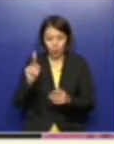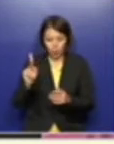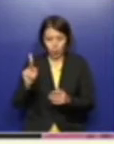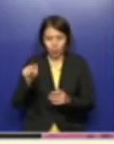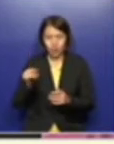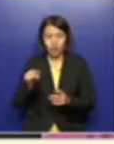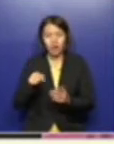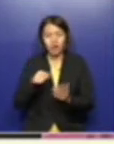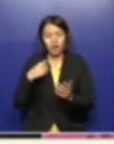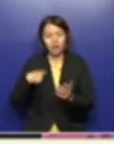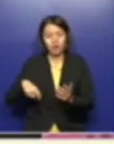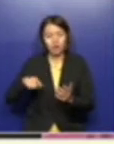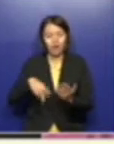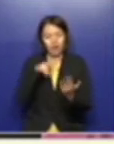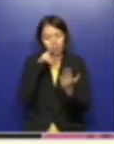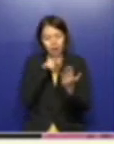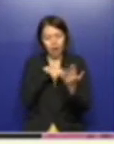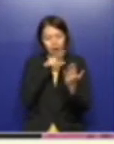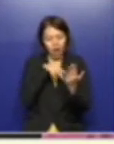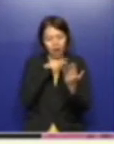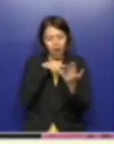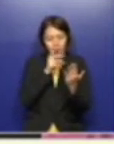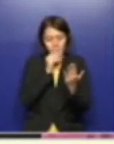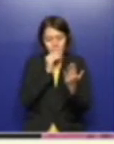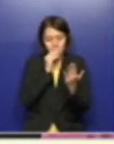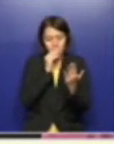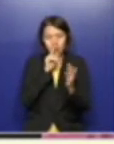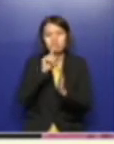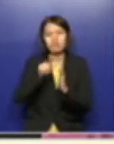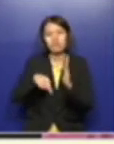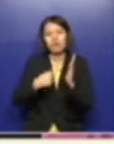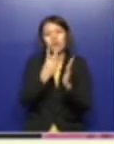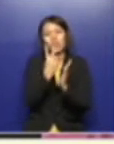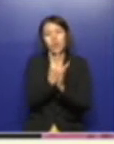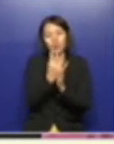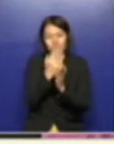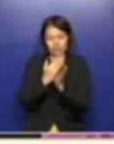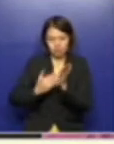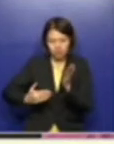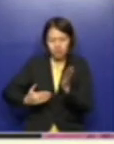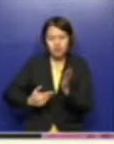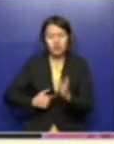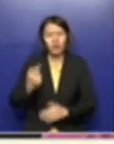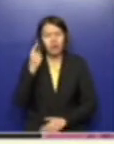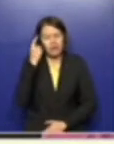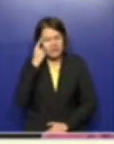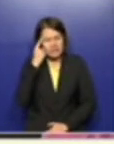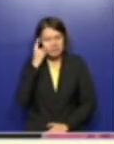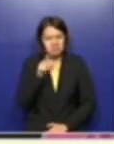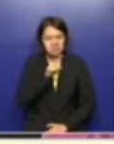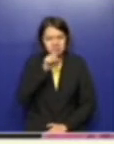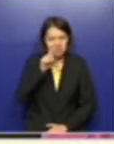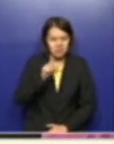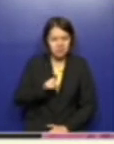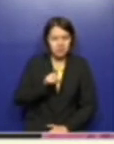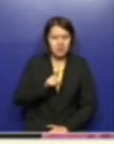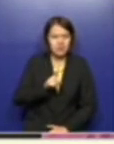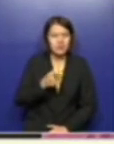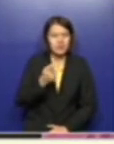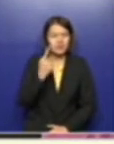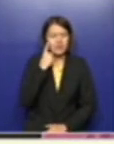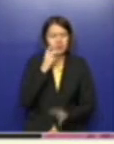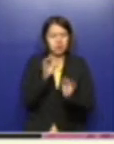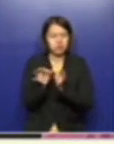ากษาอยู่2ชั่วโมงครึ่งผมเกิดความคิดว่าน่าจะให้เป็นการกระจ่าง